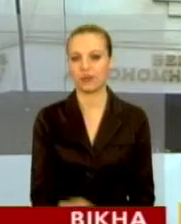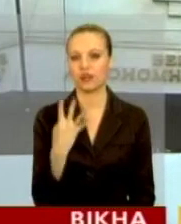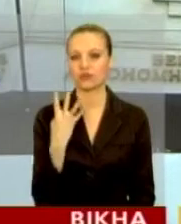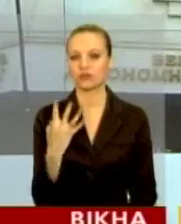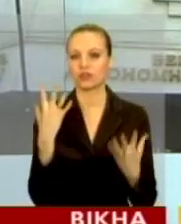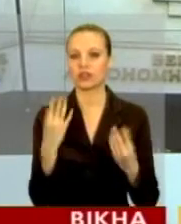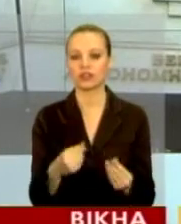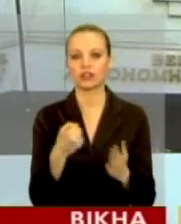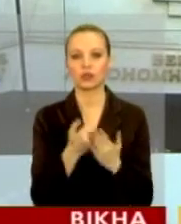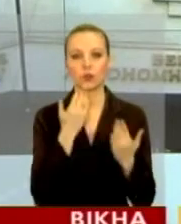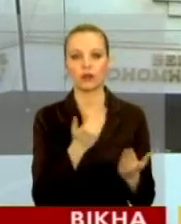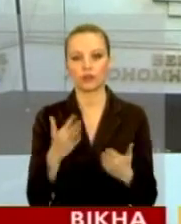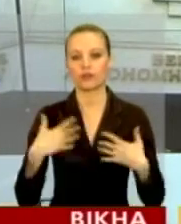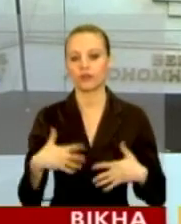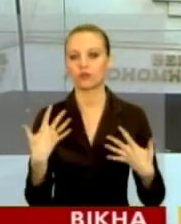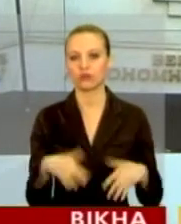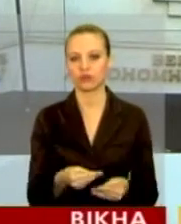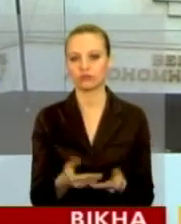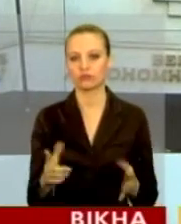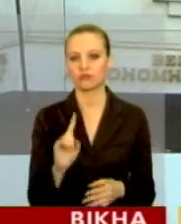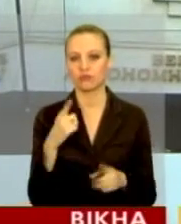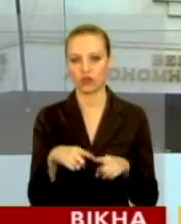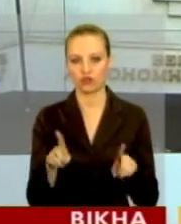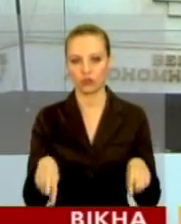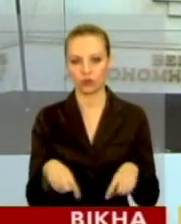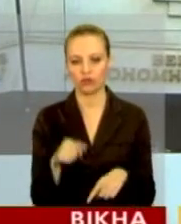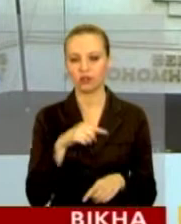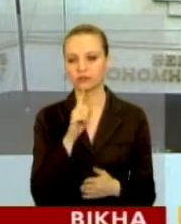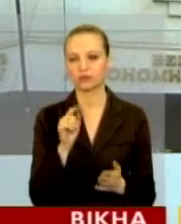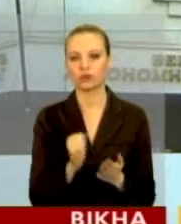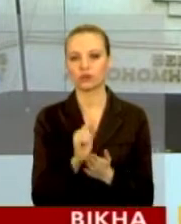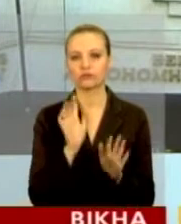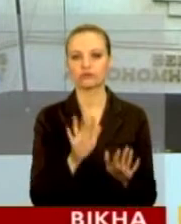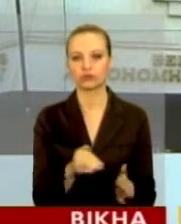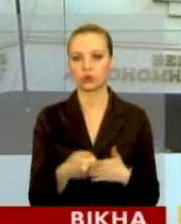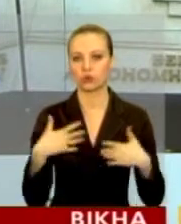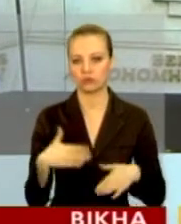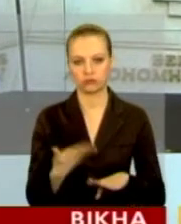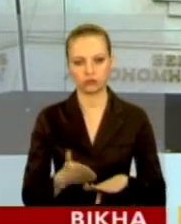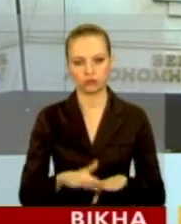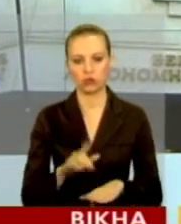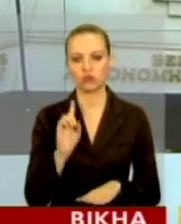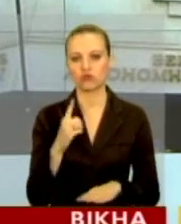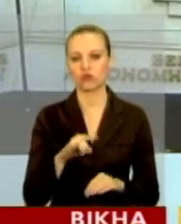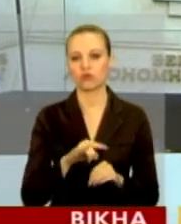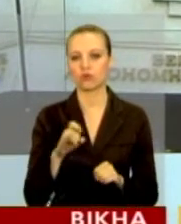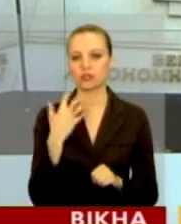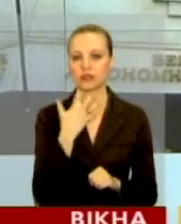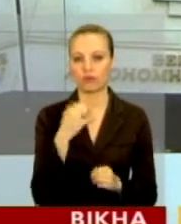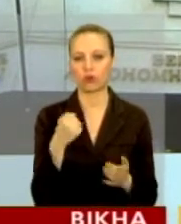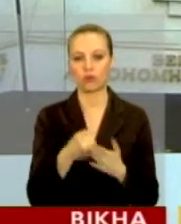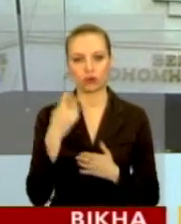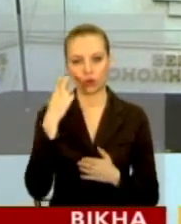4 дні до референдуму. У Криму вже видають перші бюлетені. Дістатися півострова не так-то вже й легко. Чому рейси із Сімферополя до